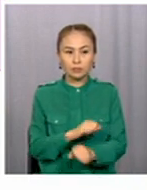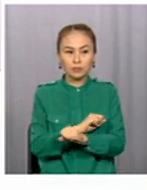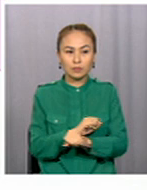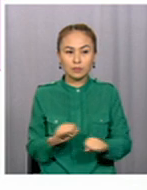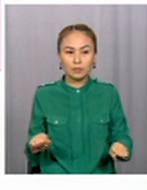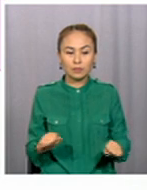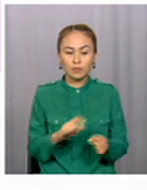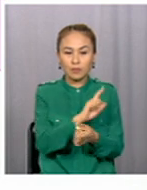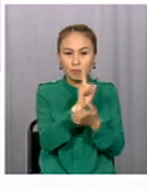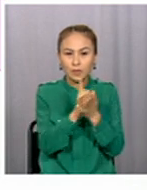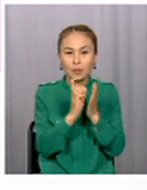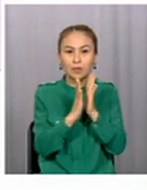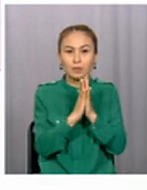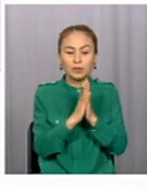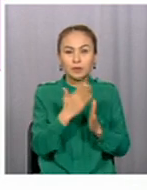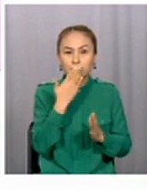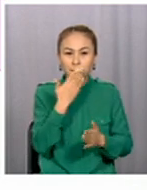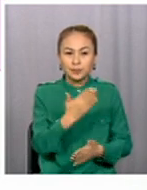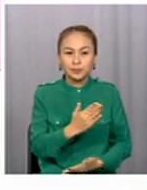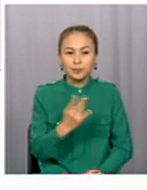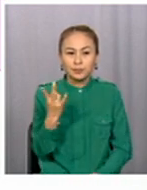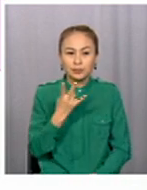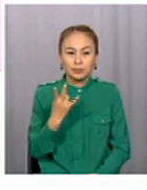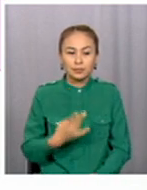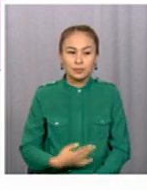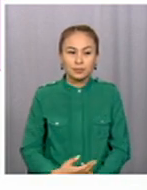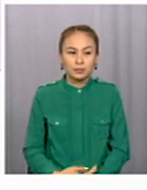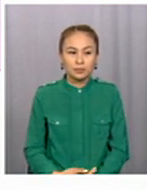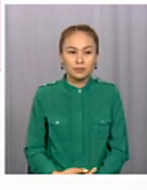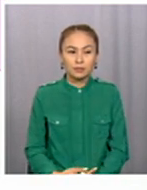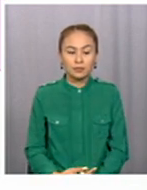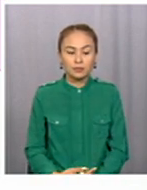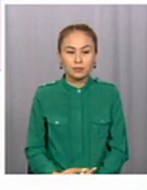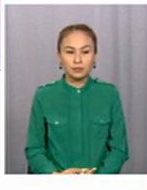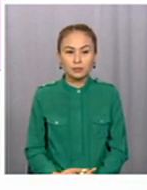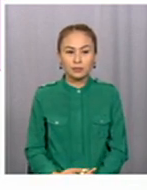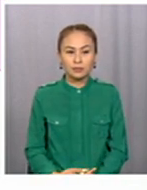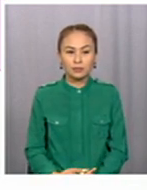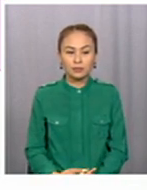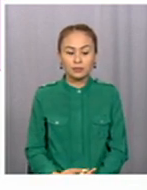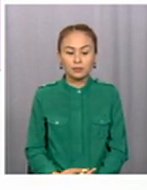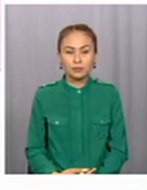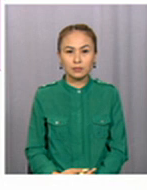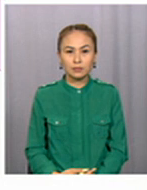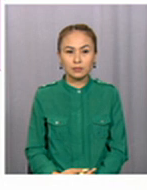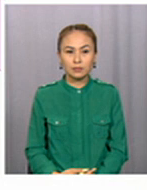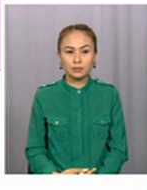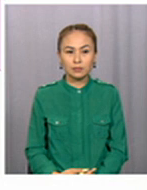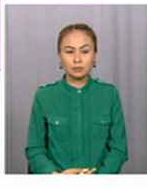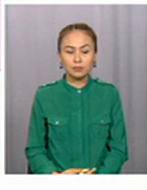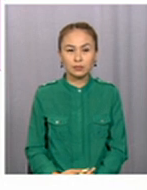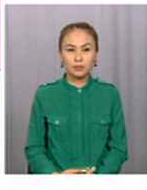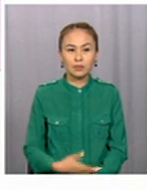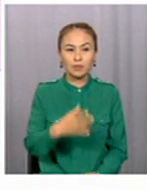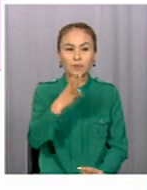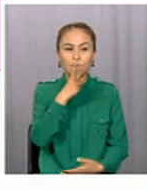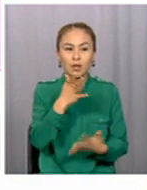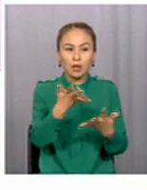Жоқ, алып кетуге болмайды. Алған кітапты уақытында қайтару қажет пе?